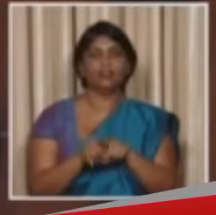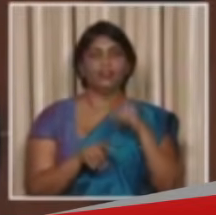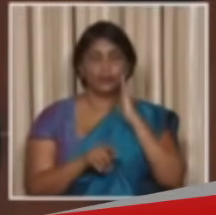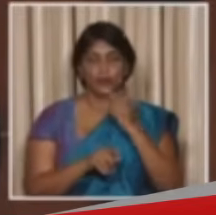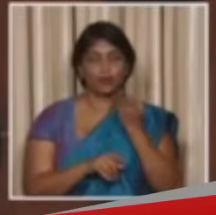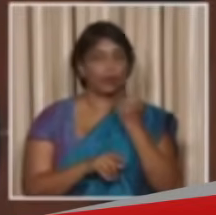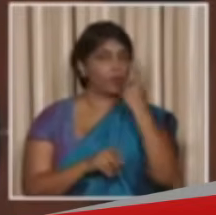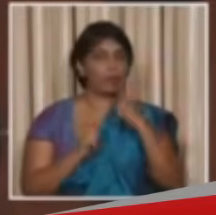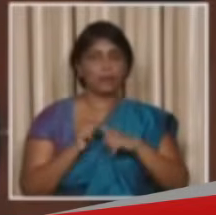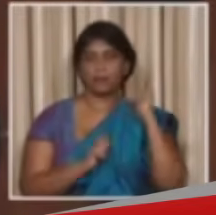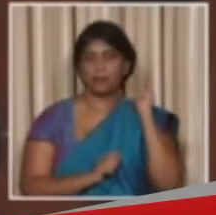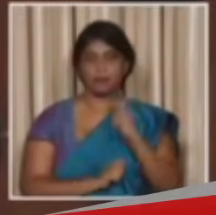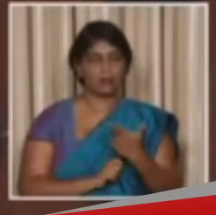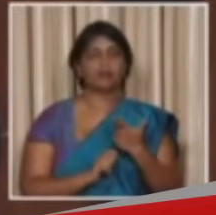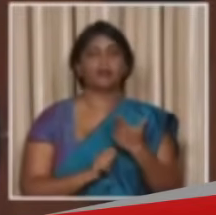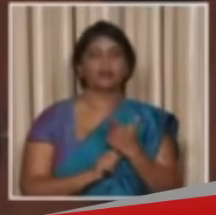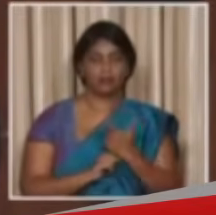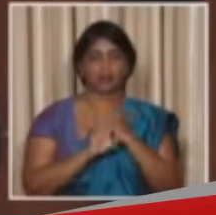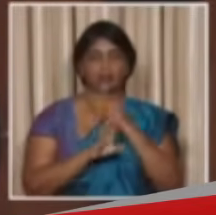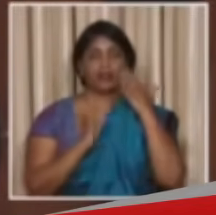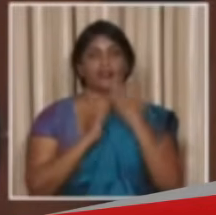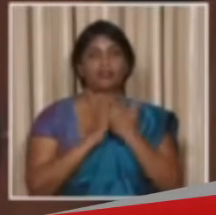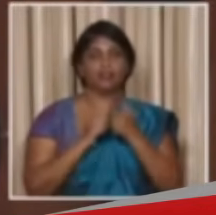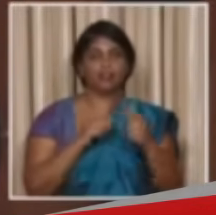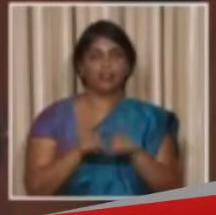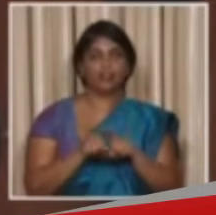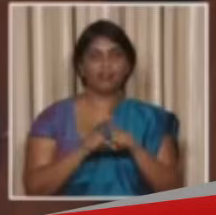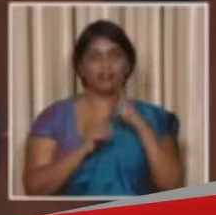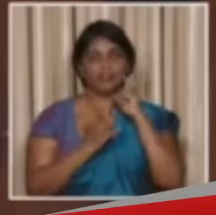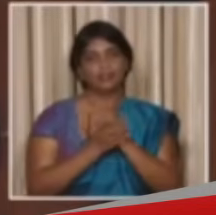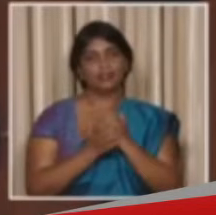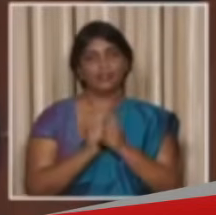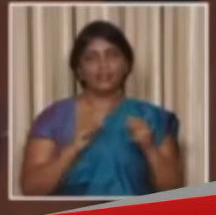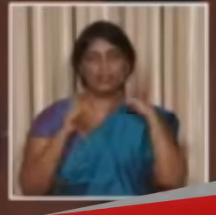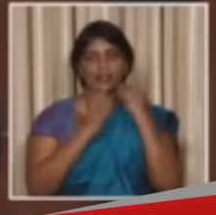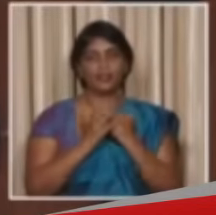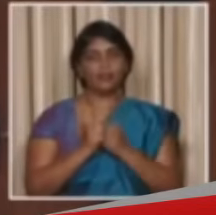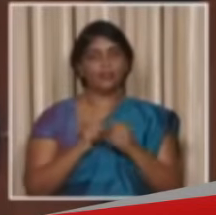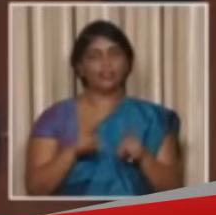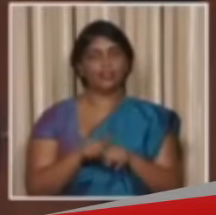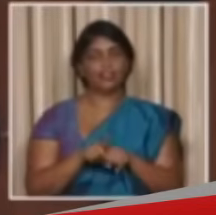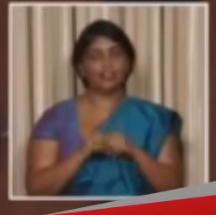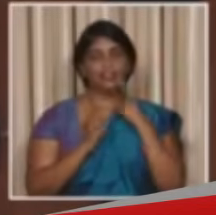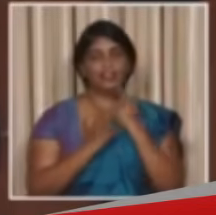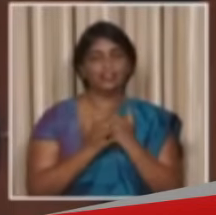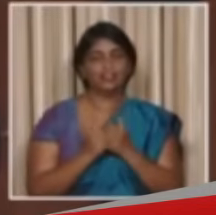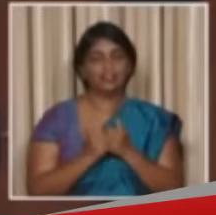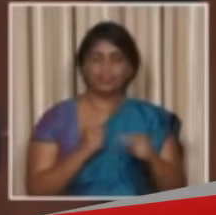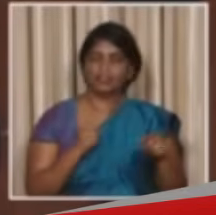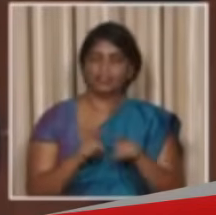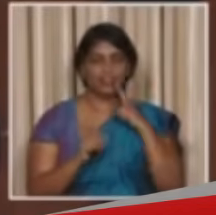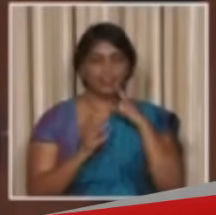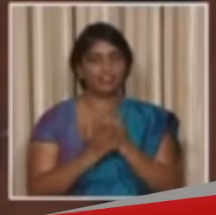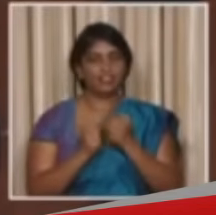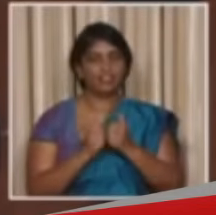විදේශිකයෝ රුපියලක්වත් ගෙවන්න ඕනේ නැහැ. එතකොට මීට කලින් පනත තිබ්බේ විදේශික දේශීය ඕන එක්කෙනෙක් කැසිනෝ එකක් අස්සට යනවා නම් ඩොලර් 100ක